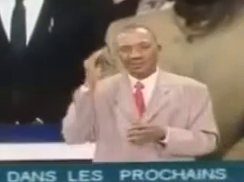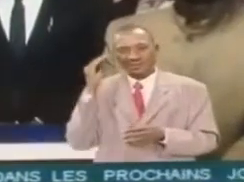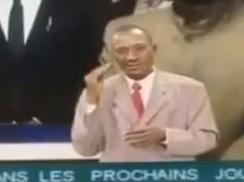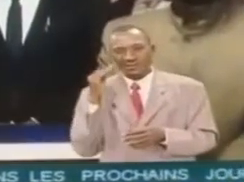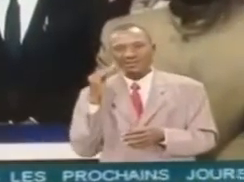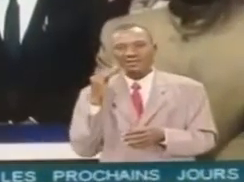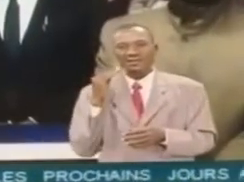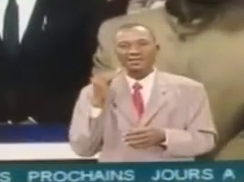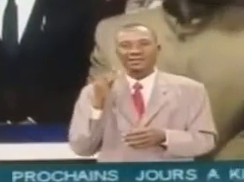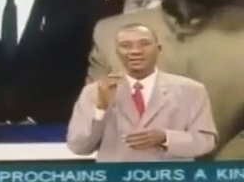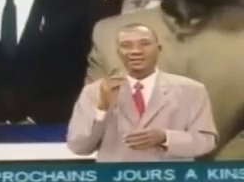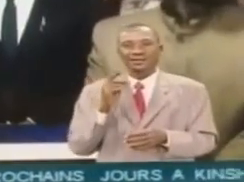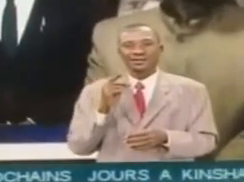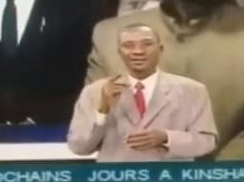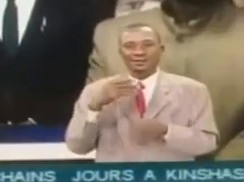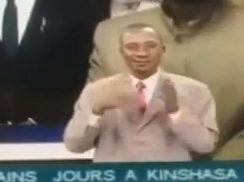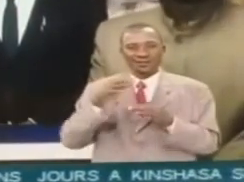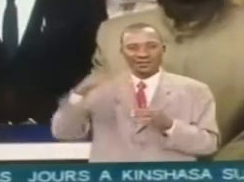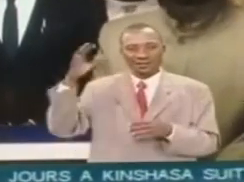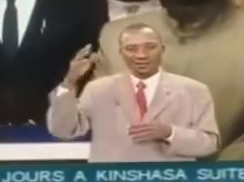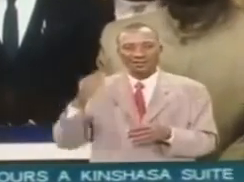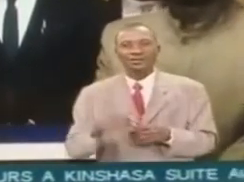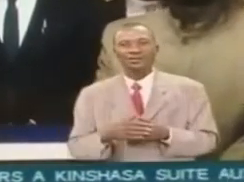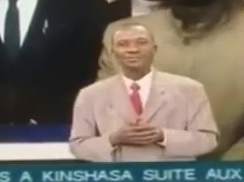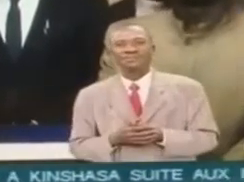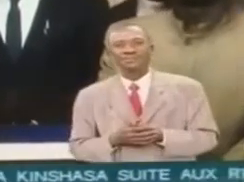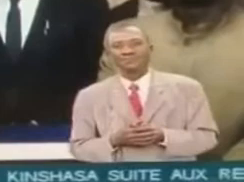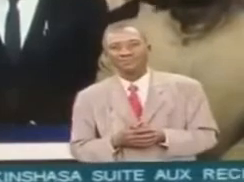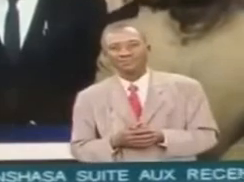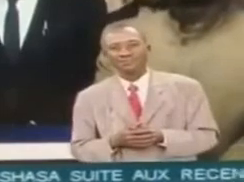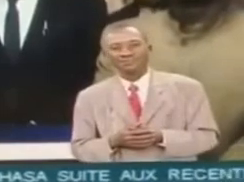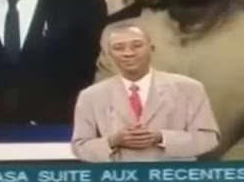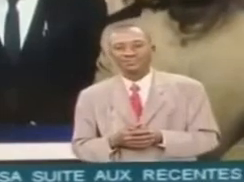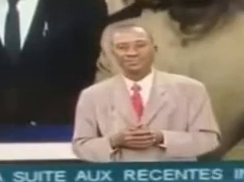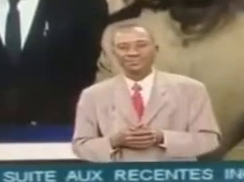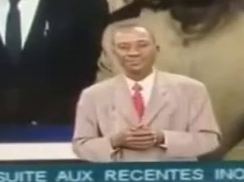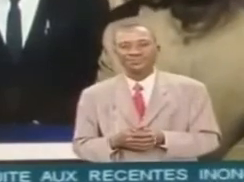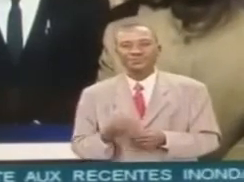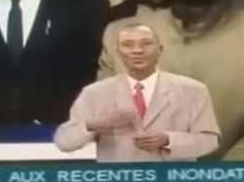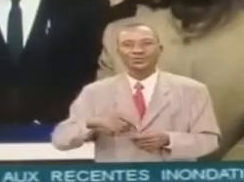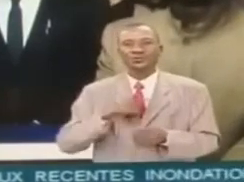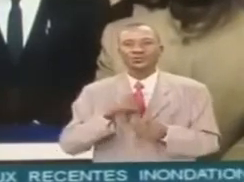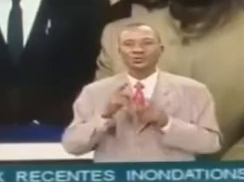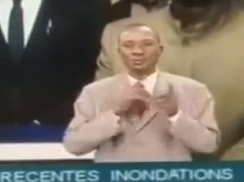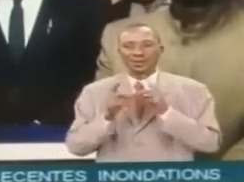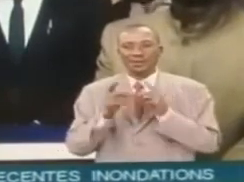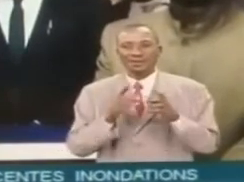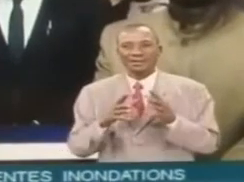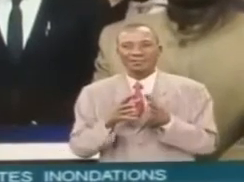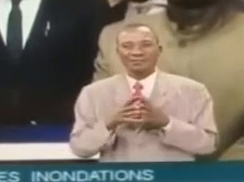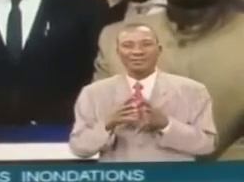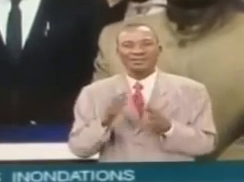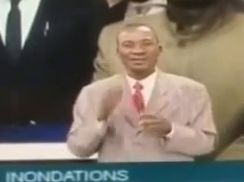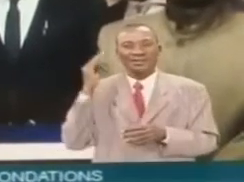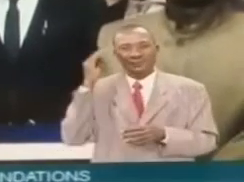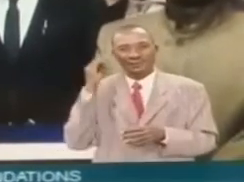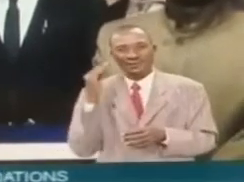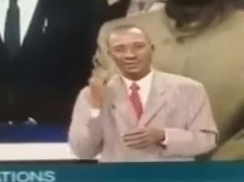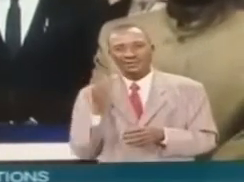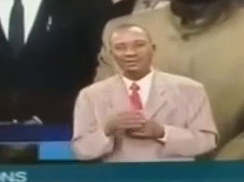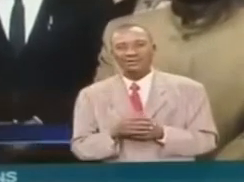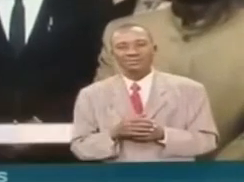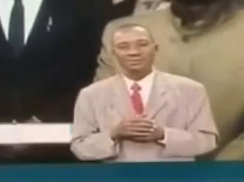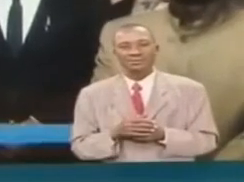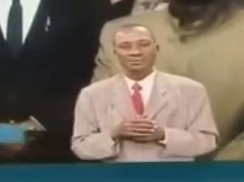Excellence, monsieur le vice-premier ministre, de tout faire pour que la diplomatie au niveau de Vienne, qui est le